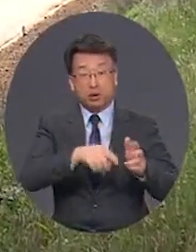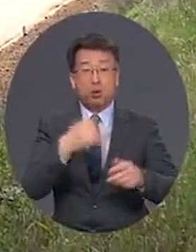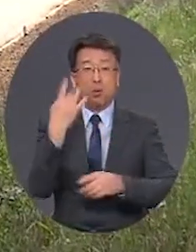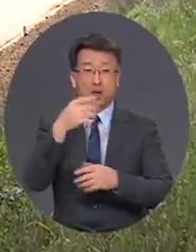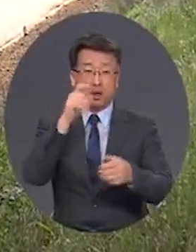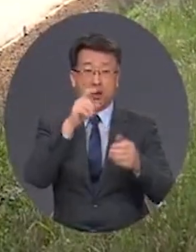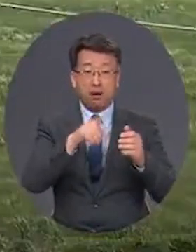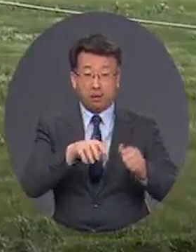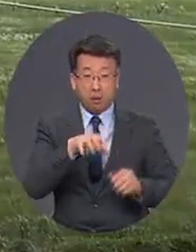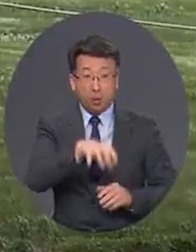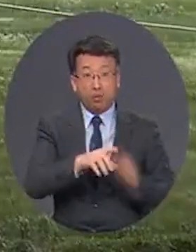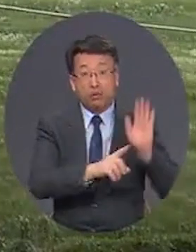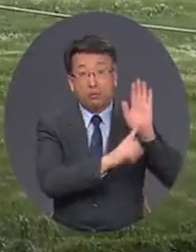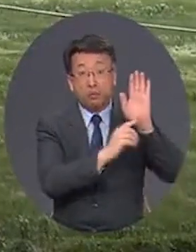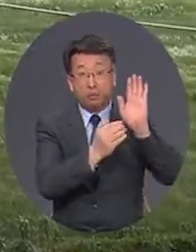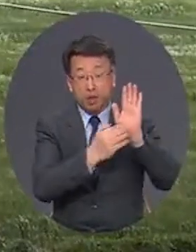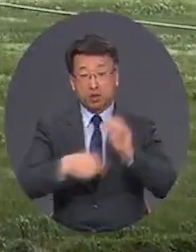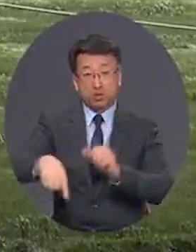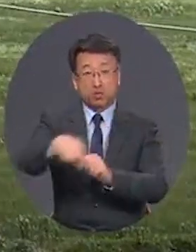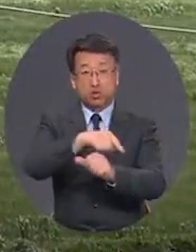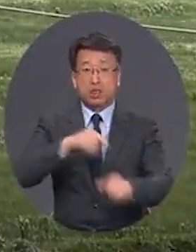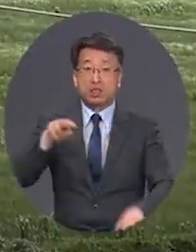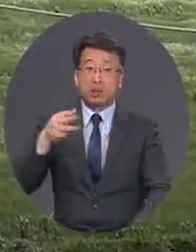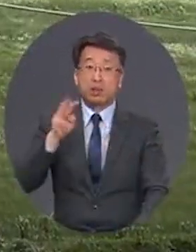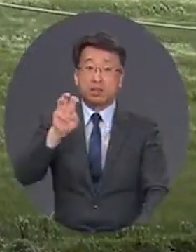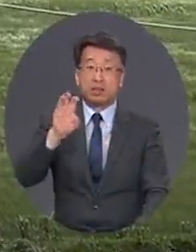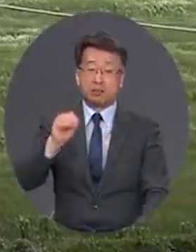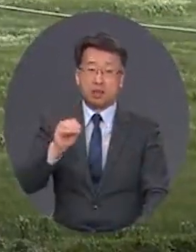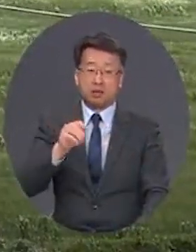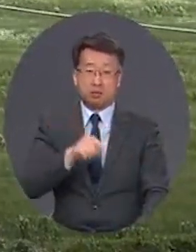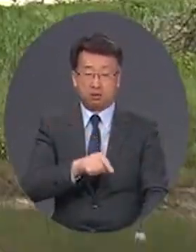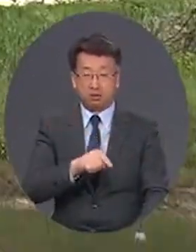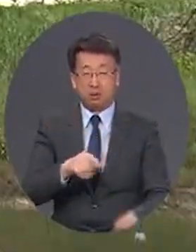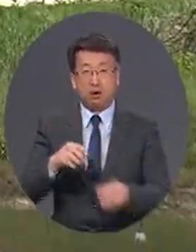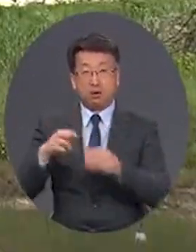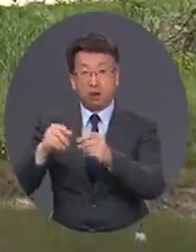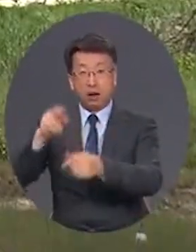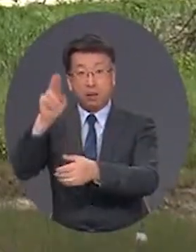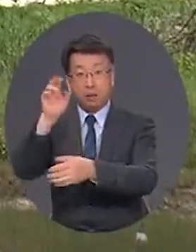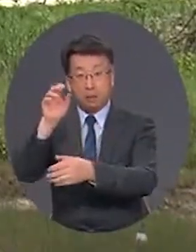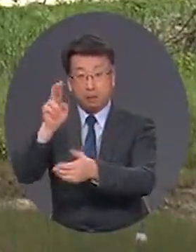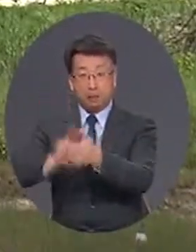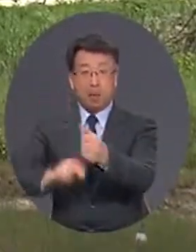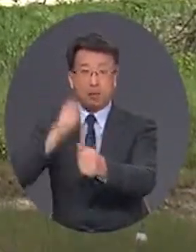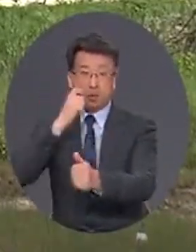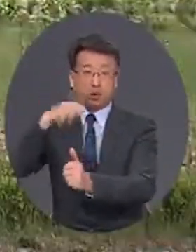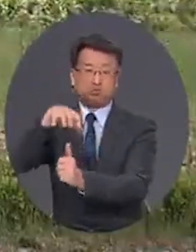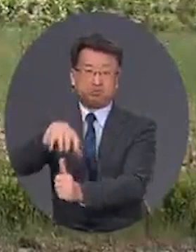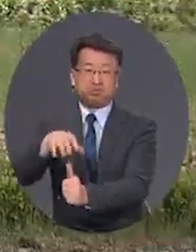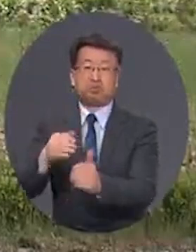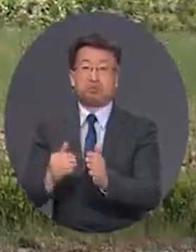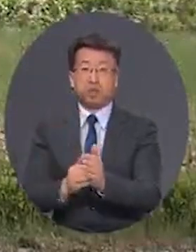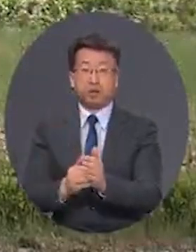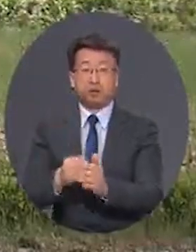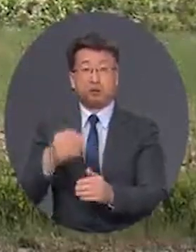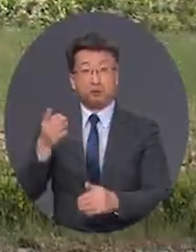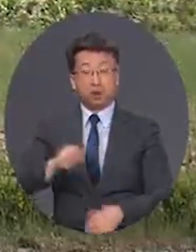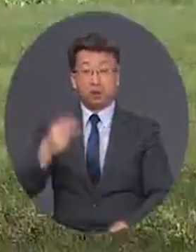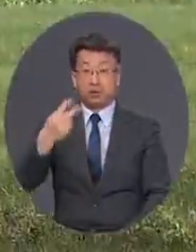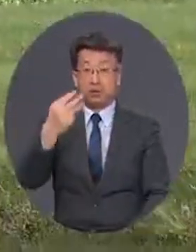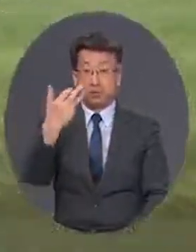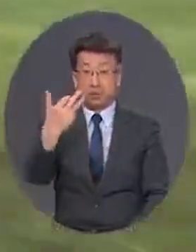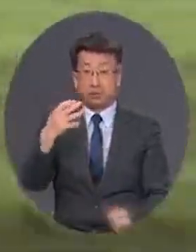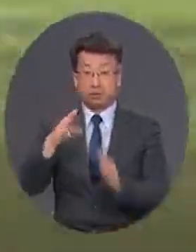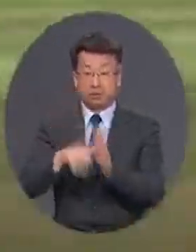계획을 고시하고 주변 330만 제곱미터를 토지거래 허가구역으로 묶었습니다. 하지만 2018년